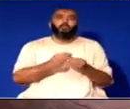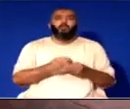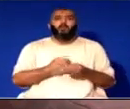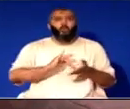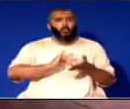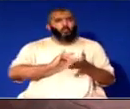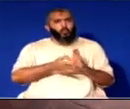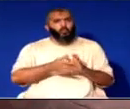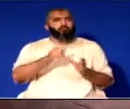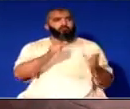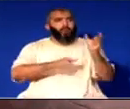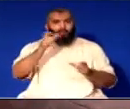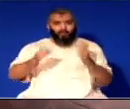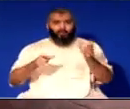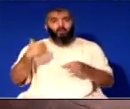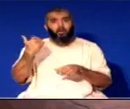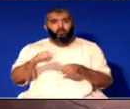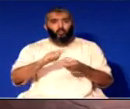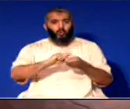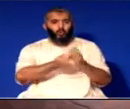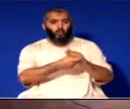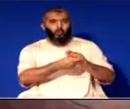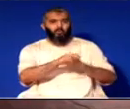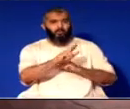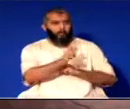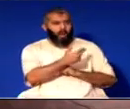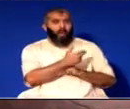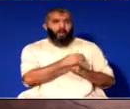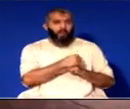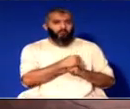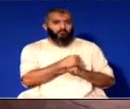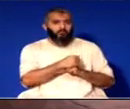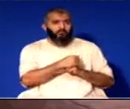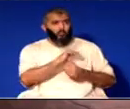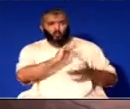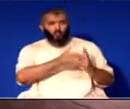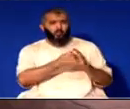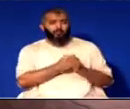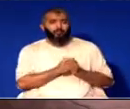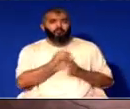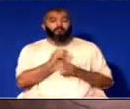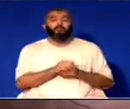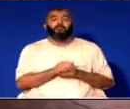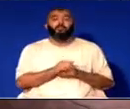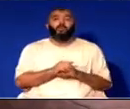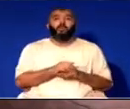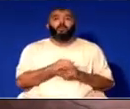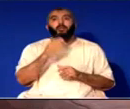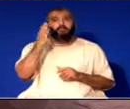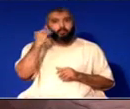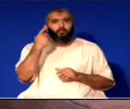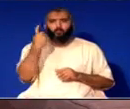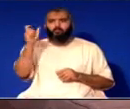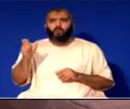القدرة على أن يغيروا؟ في بعض الأحيان قد ينقل الإنسان، يسمع الإنسان كلمة يسمعها،